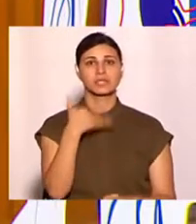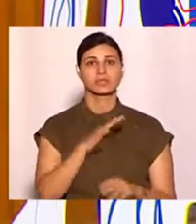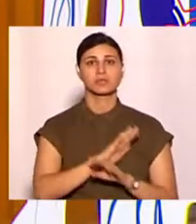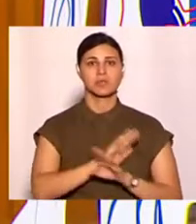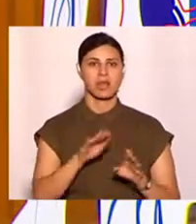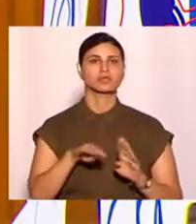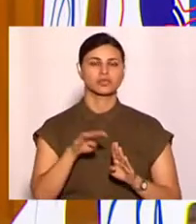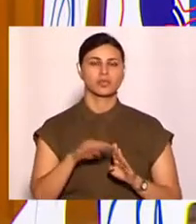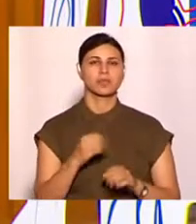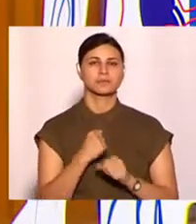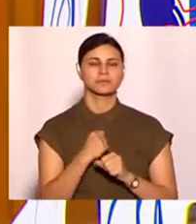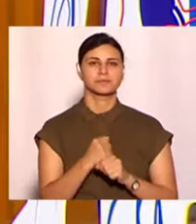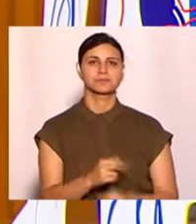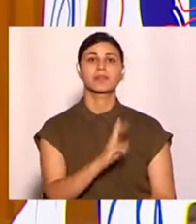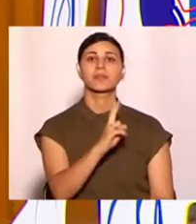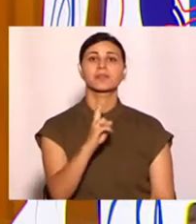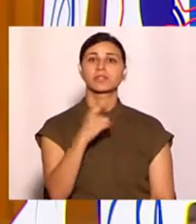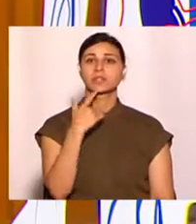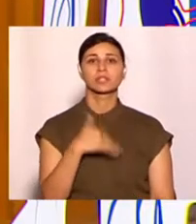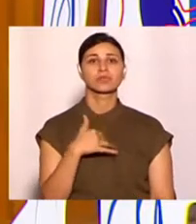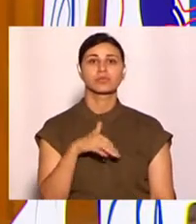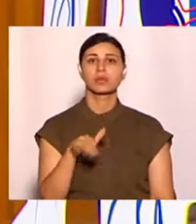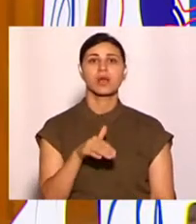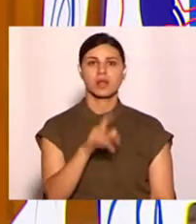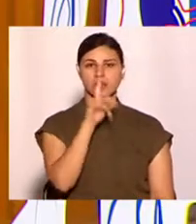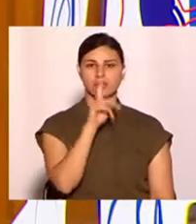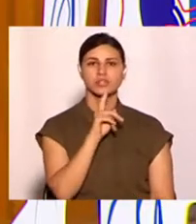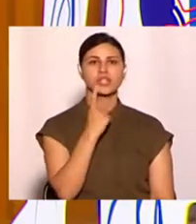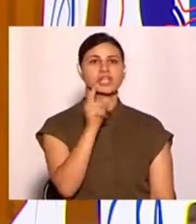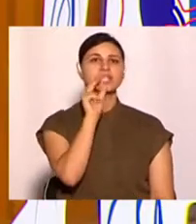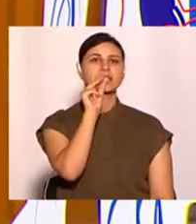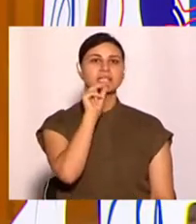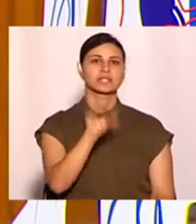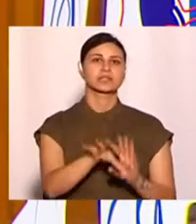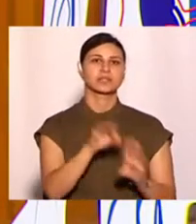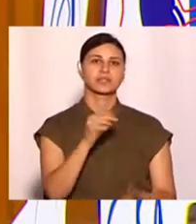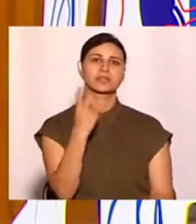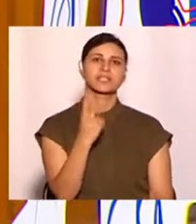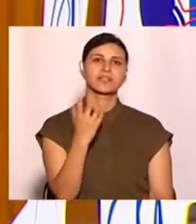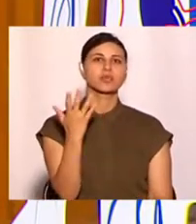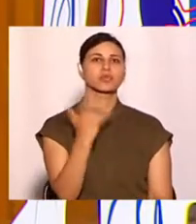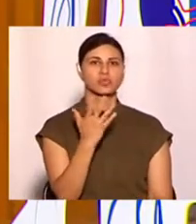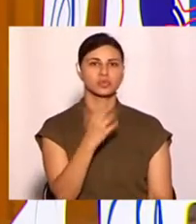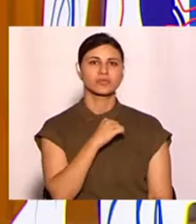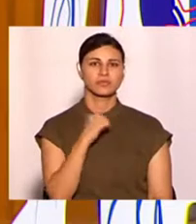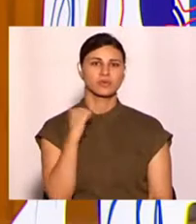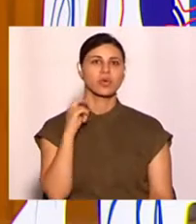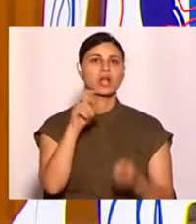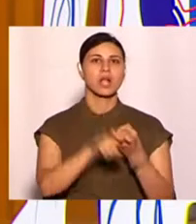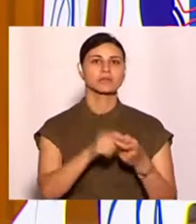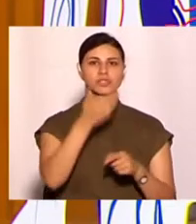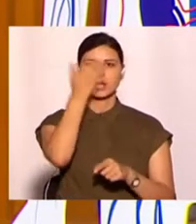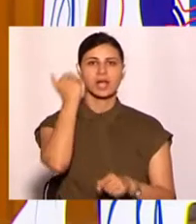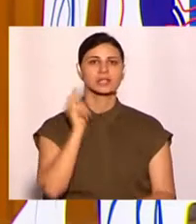მენოპაუზის შემთხვევაში ქალბატონებში უნდა აიღონ თვეში ერთი რიცხვი, პირველი რიცხვი, ხუთი რიცხვი, რამეს დაუკავშირონ ეს რიცხვი, რომ